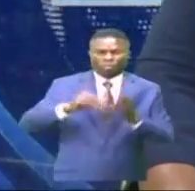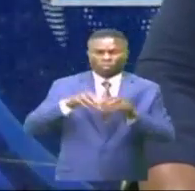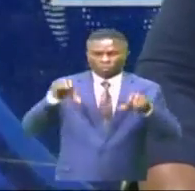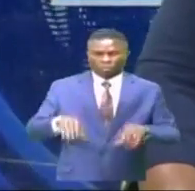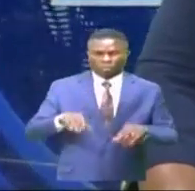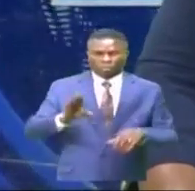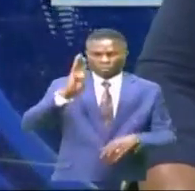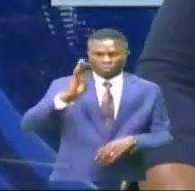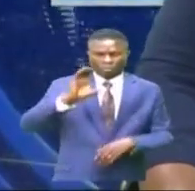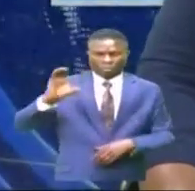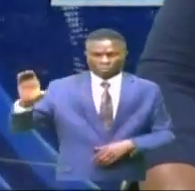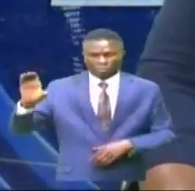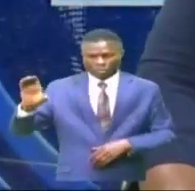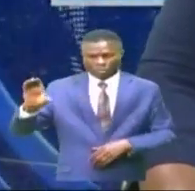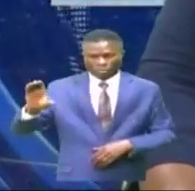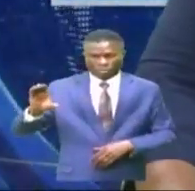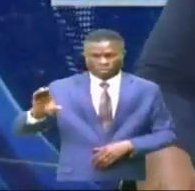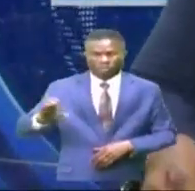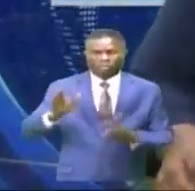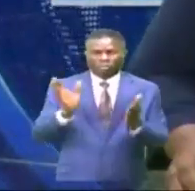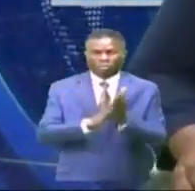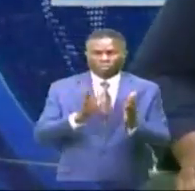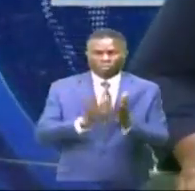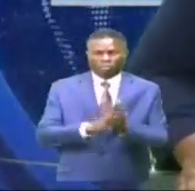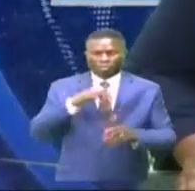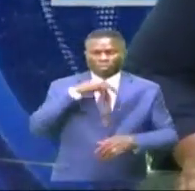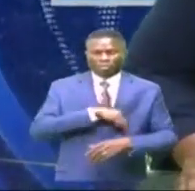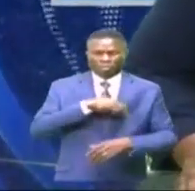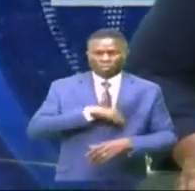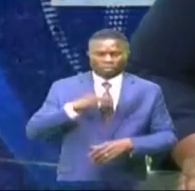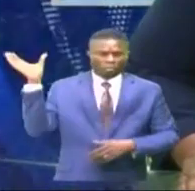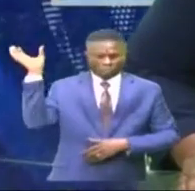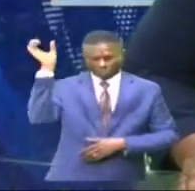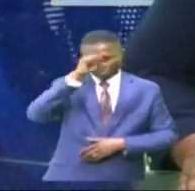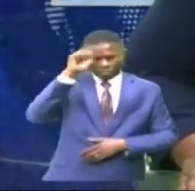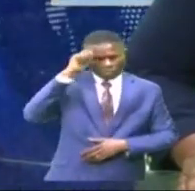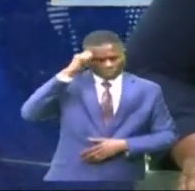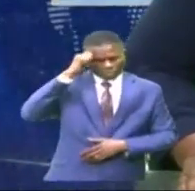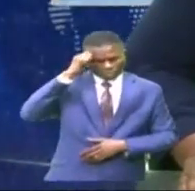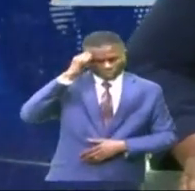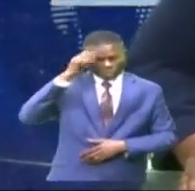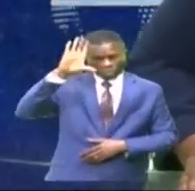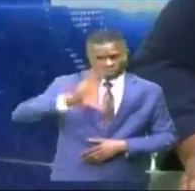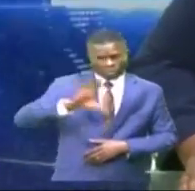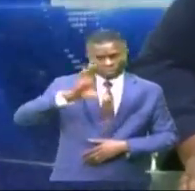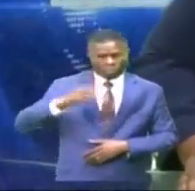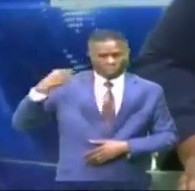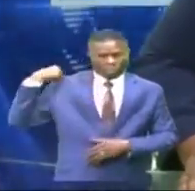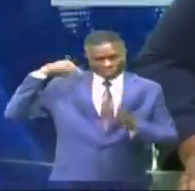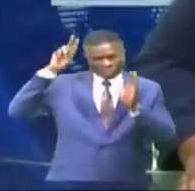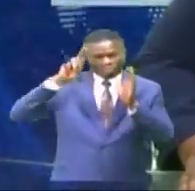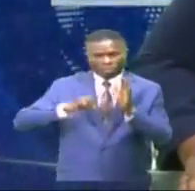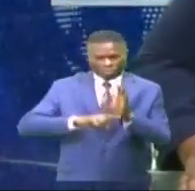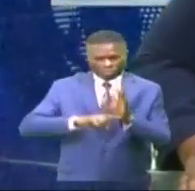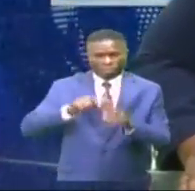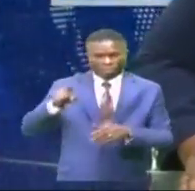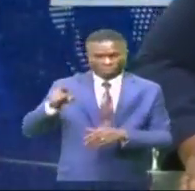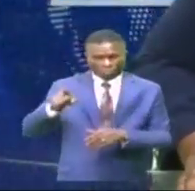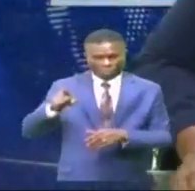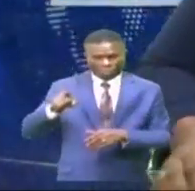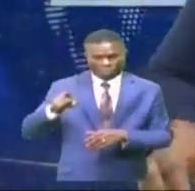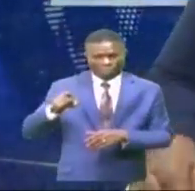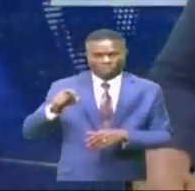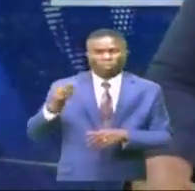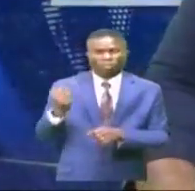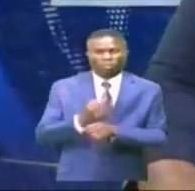l'institution plutôt l'Institut des missions retiendra de son cinquième gouverneur soit celui qui en